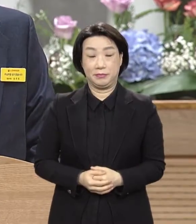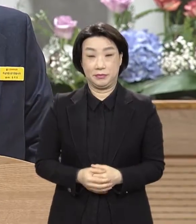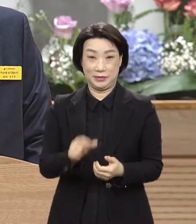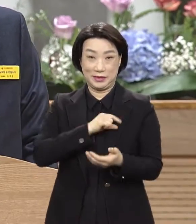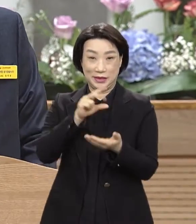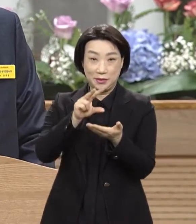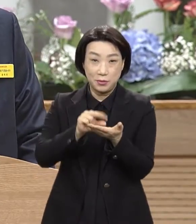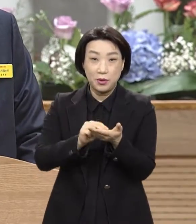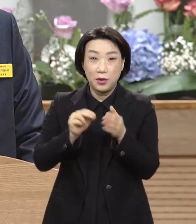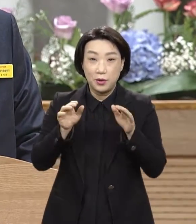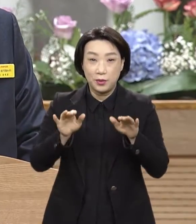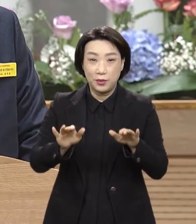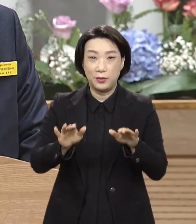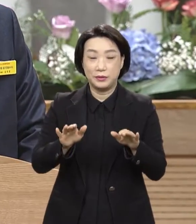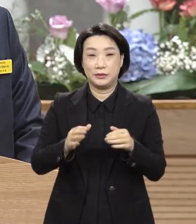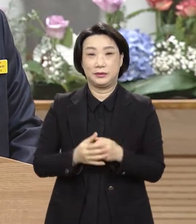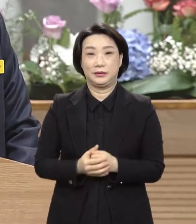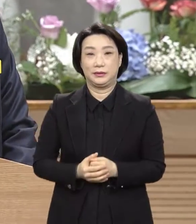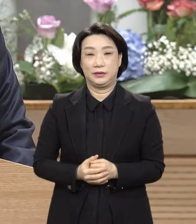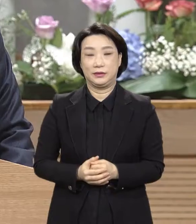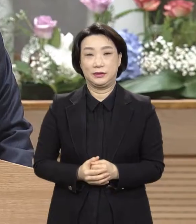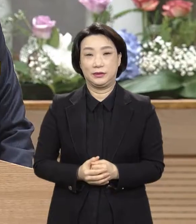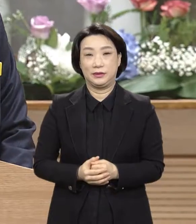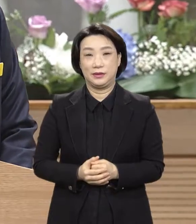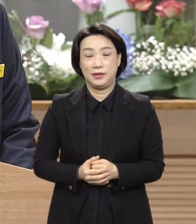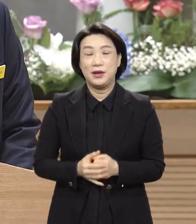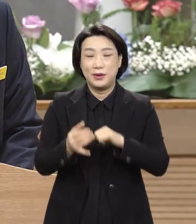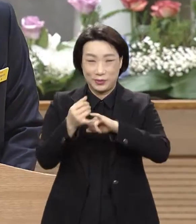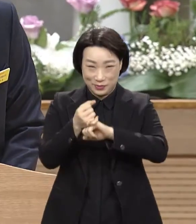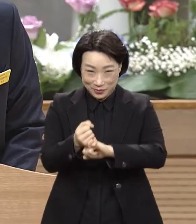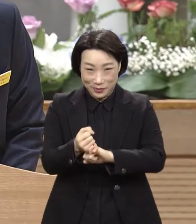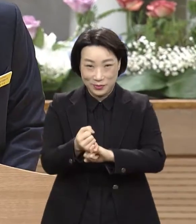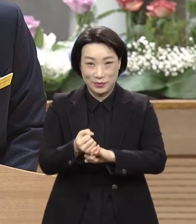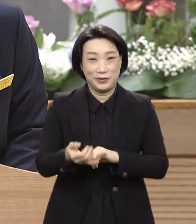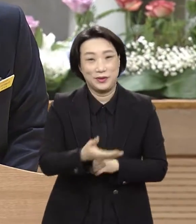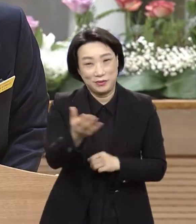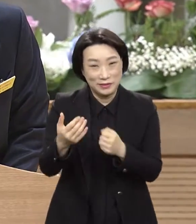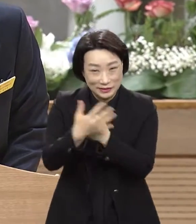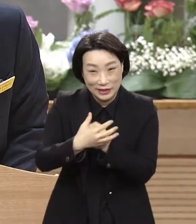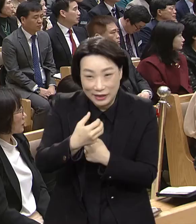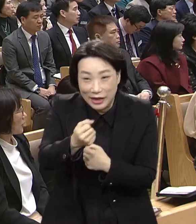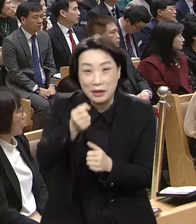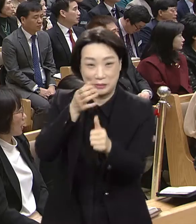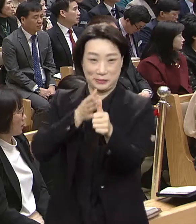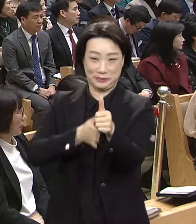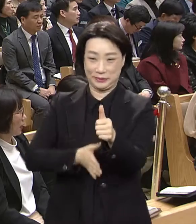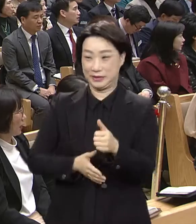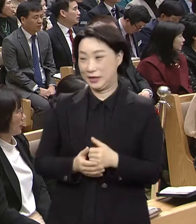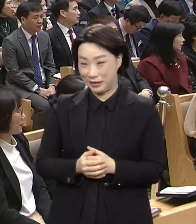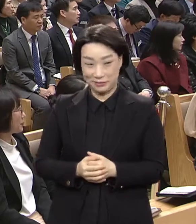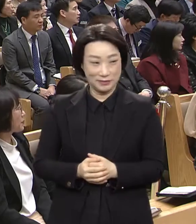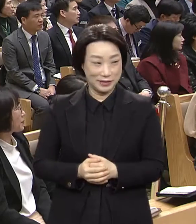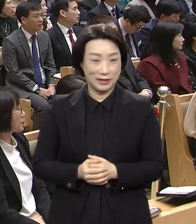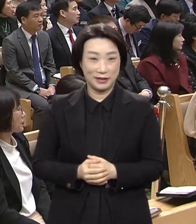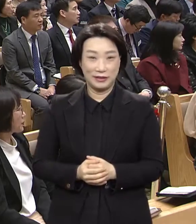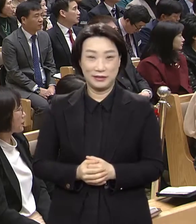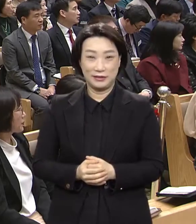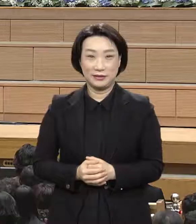이와 같은 제목으로 꼭 은혜 받아야 합니다.